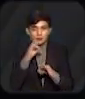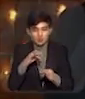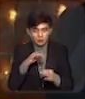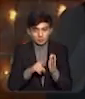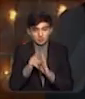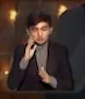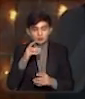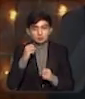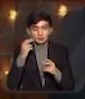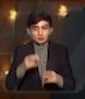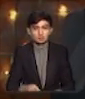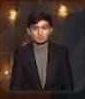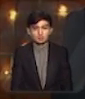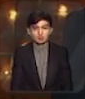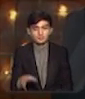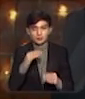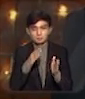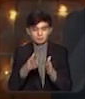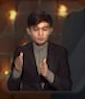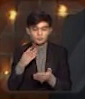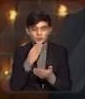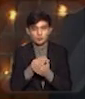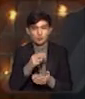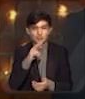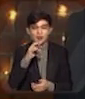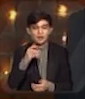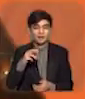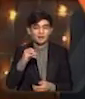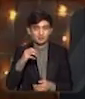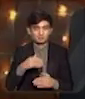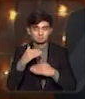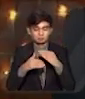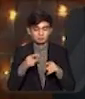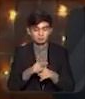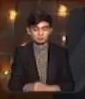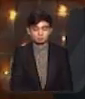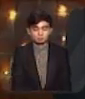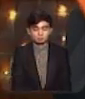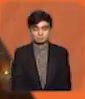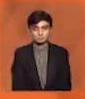пе? Барлығыны жеке-жеке жаңағы карьерасын жасау мәселесі.